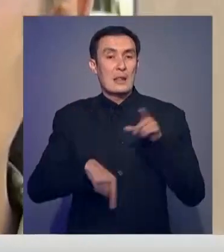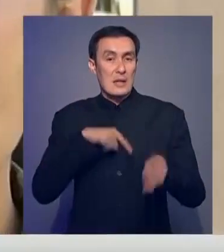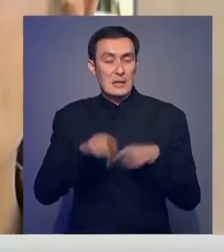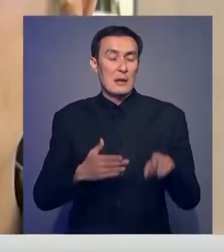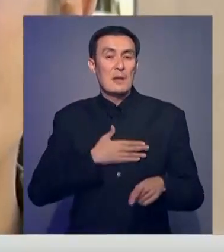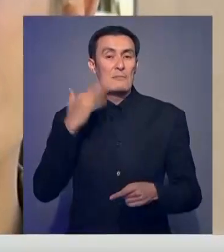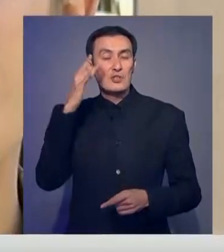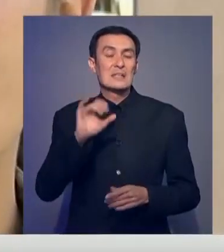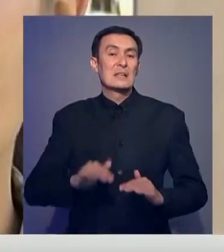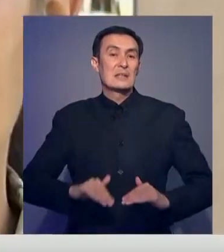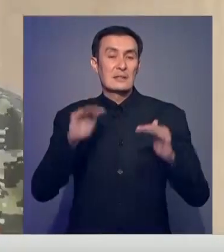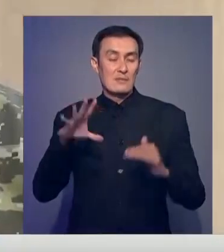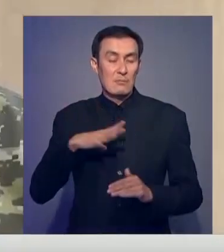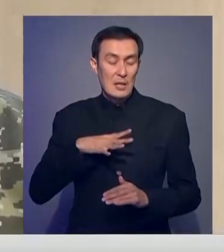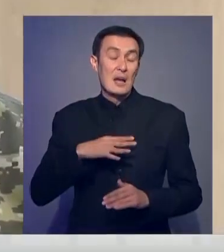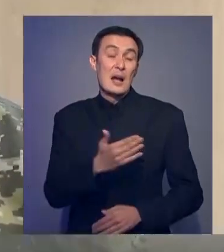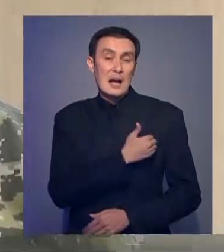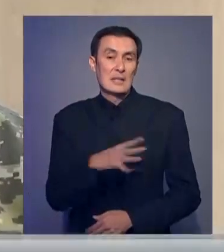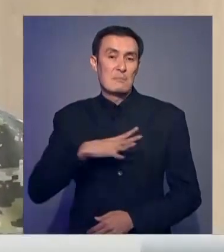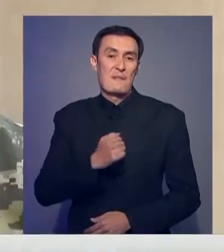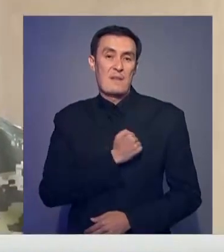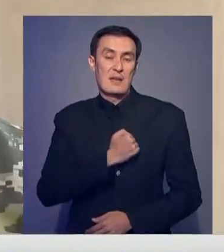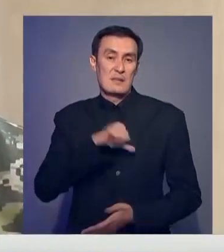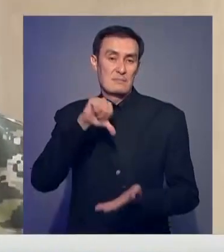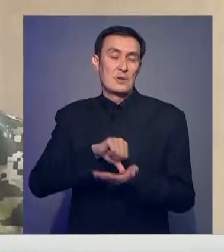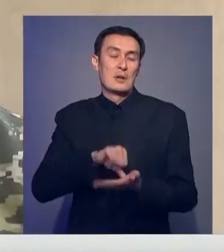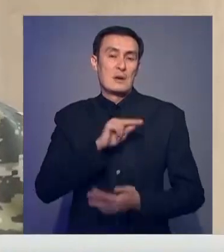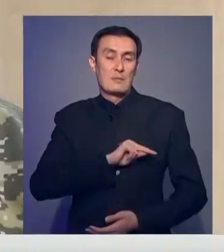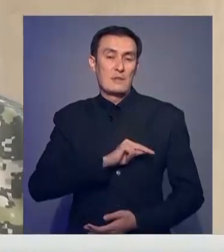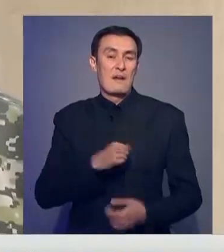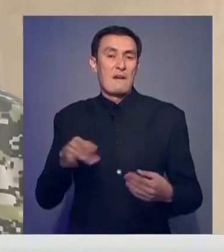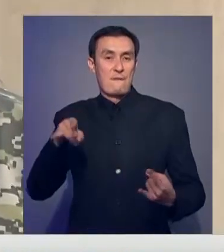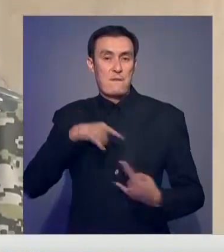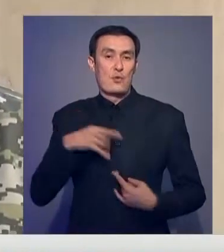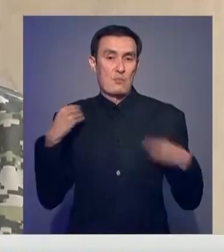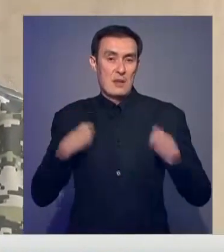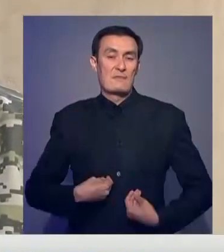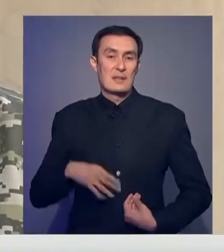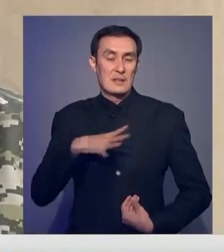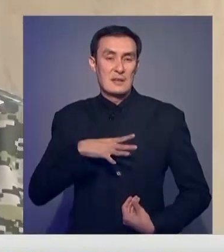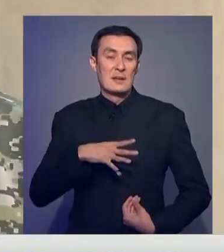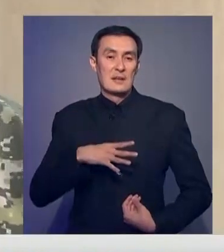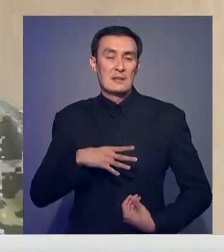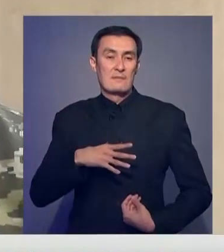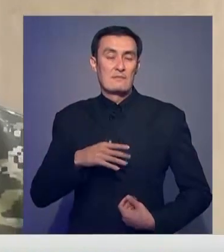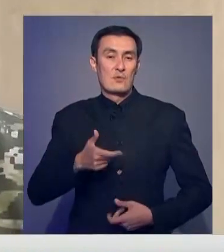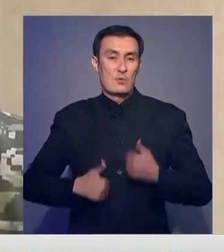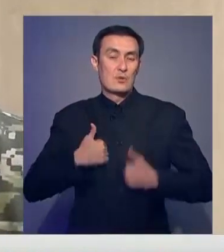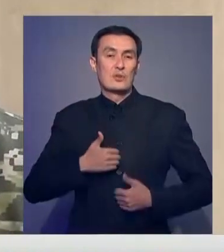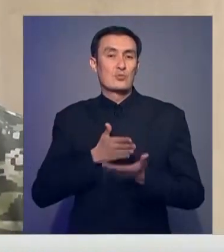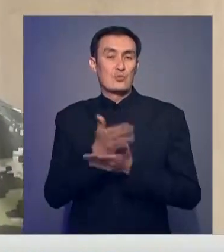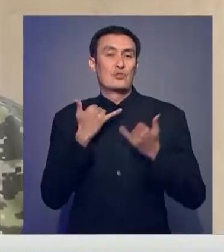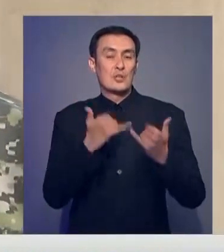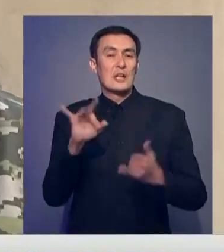моя мечта с детства хотела быть военным человеком, одевать форму и ходить с поднятой головой,